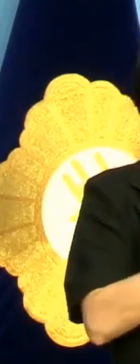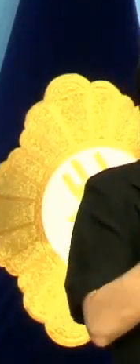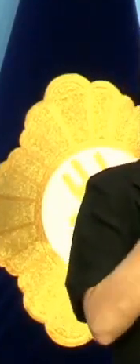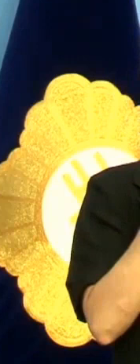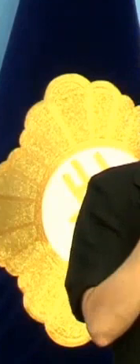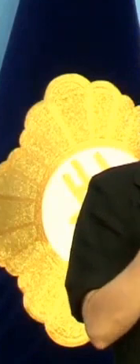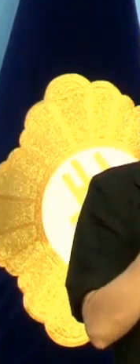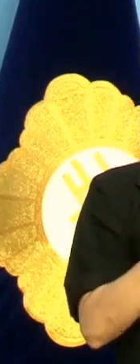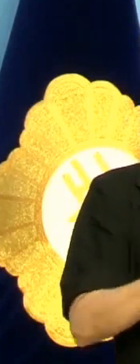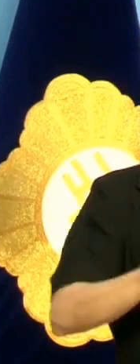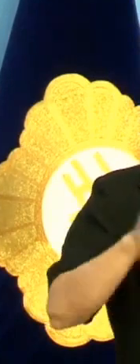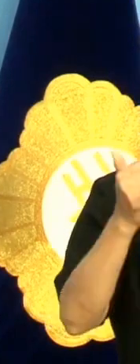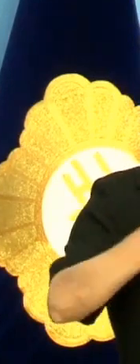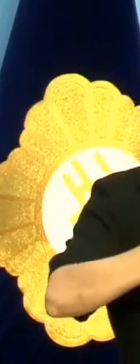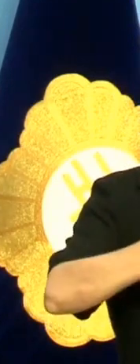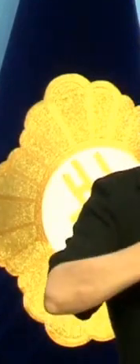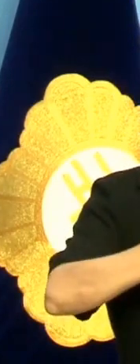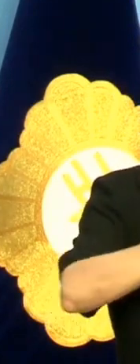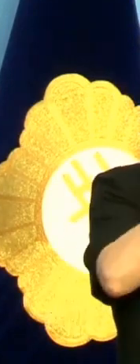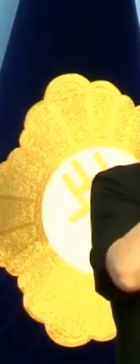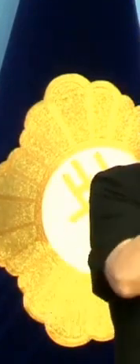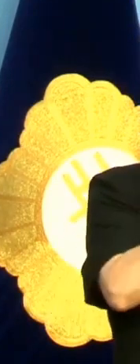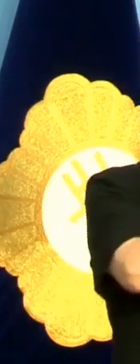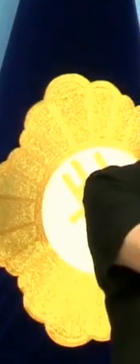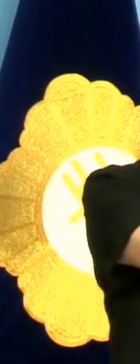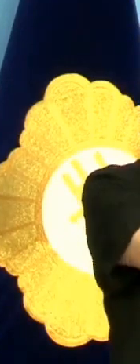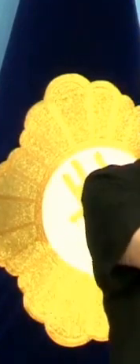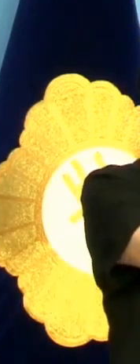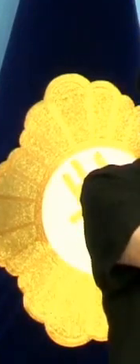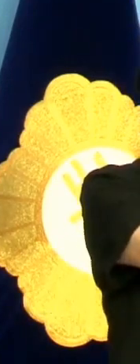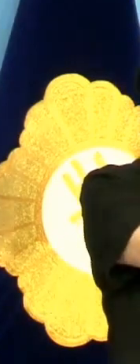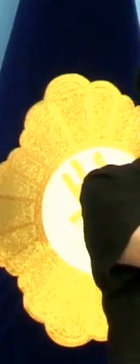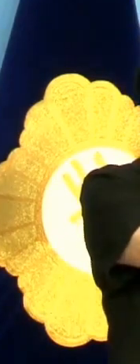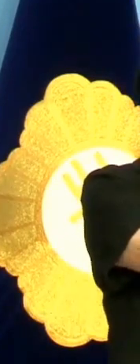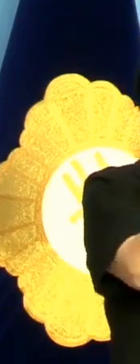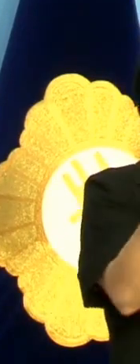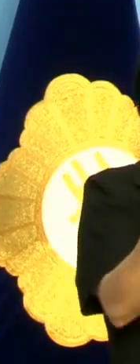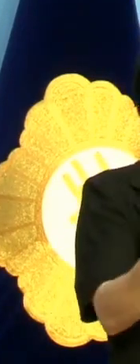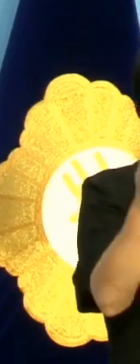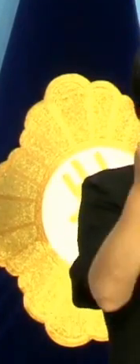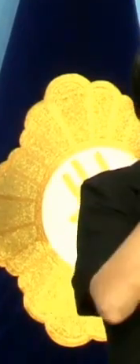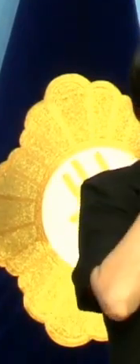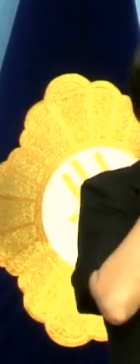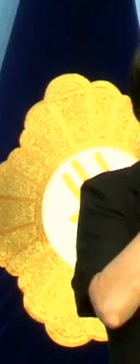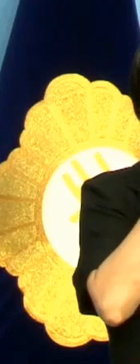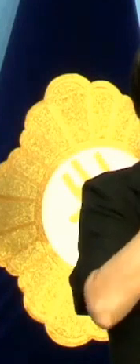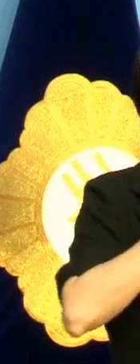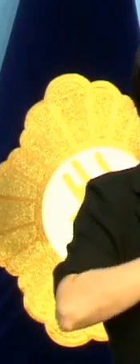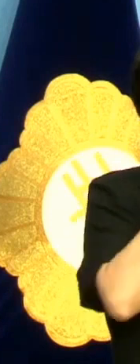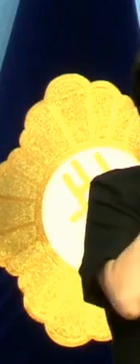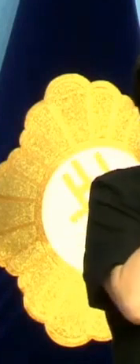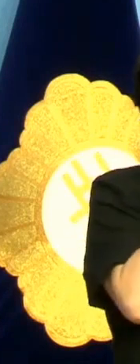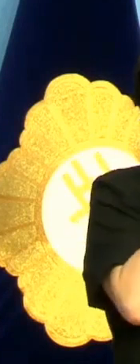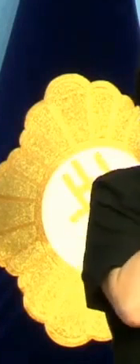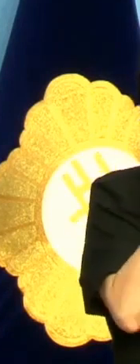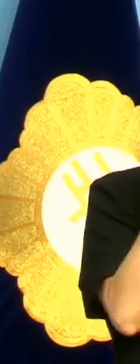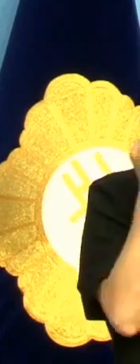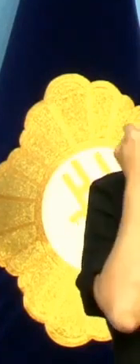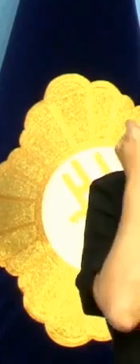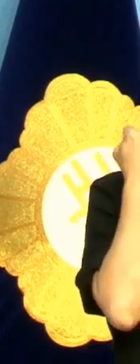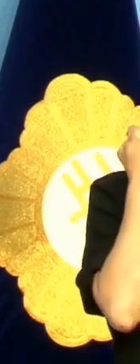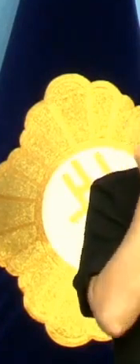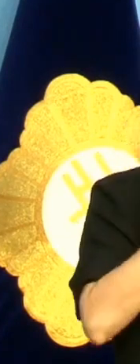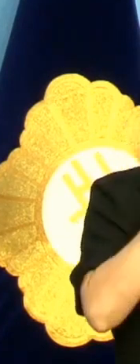이번에 국회의원 재산 등록하는 것을 같이 비교하실 수 있는 것으로 전화 알았습니다 그런데 어제